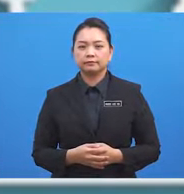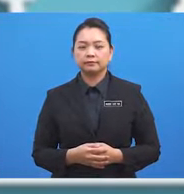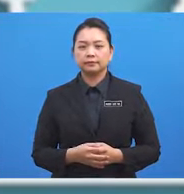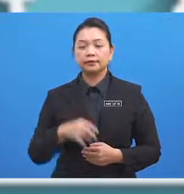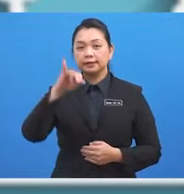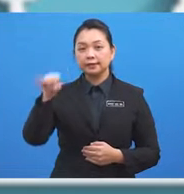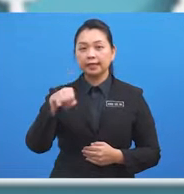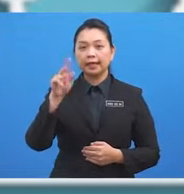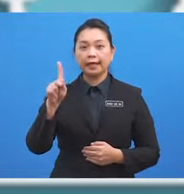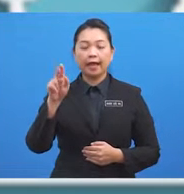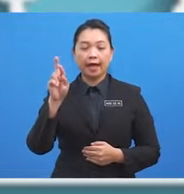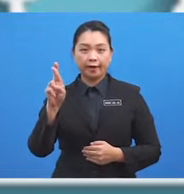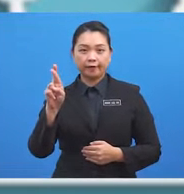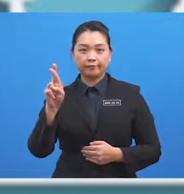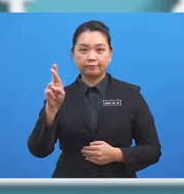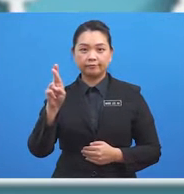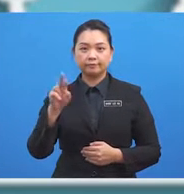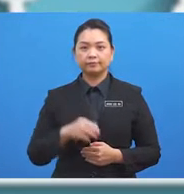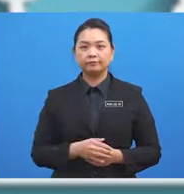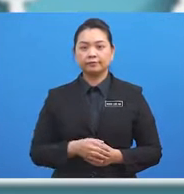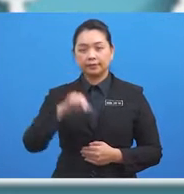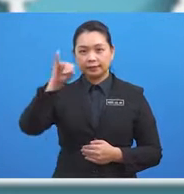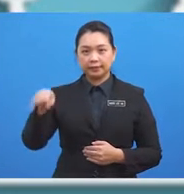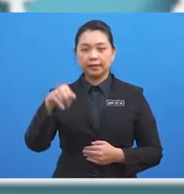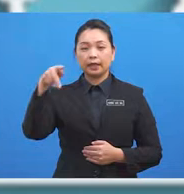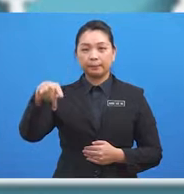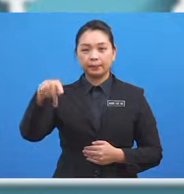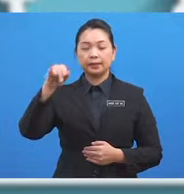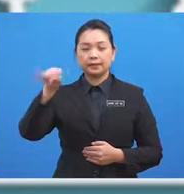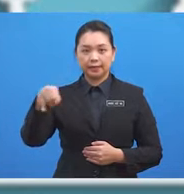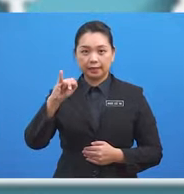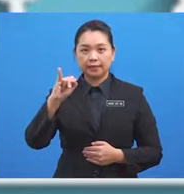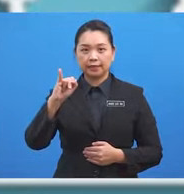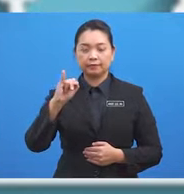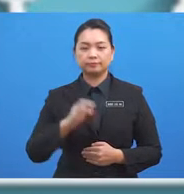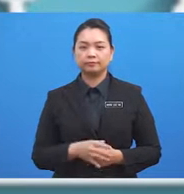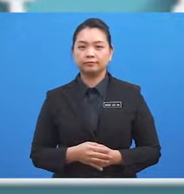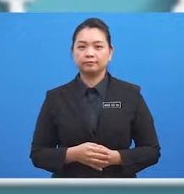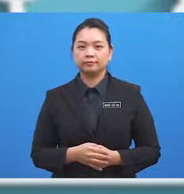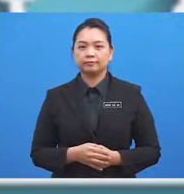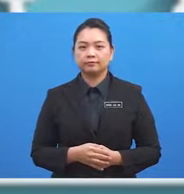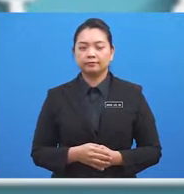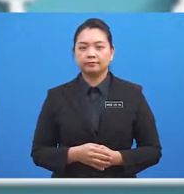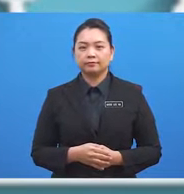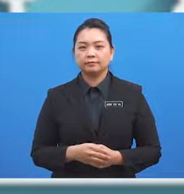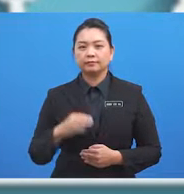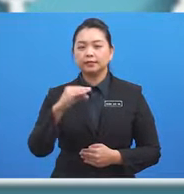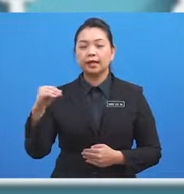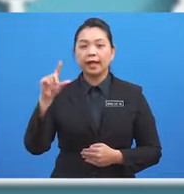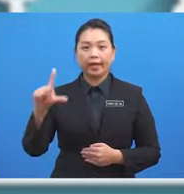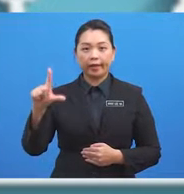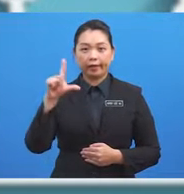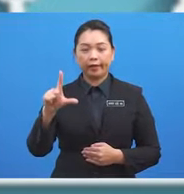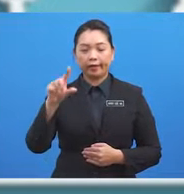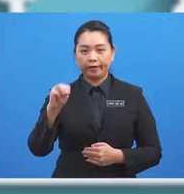Jabatan Kerja Raya JKR, Jabatan Pengangkutan Jalan JPJ dan Lembaga Lebuh